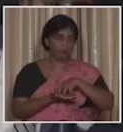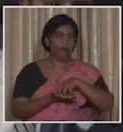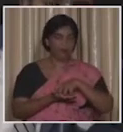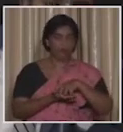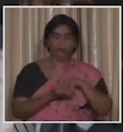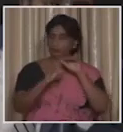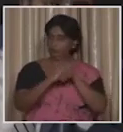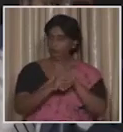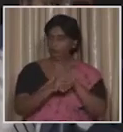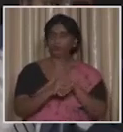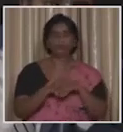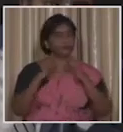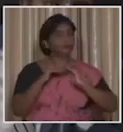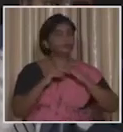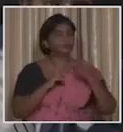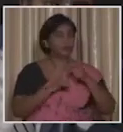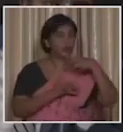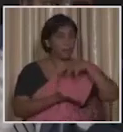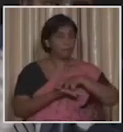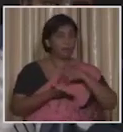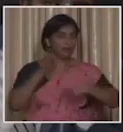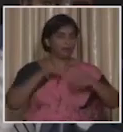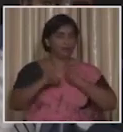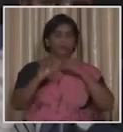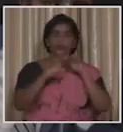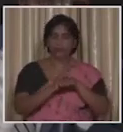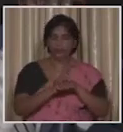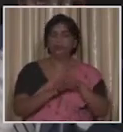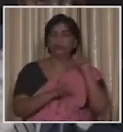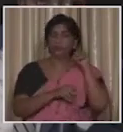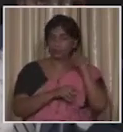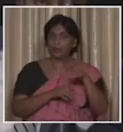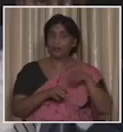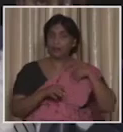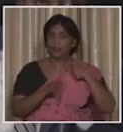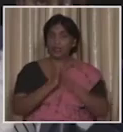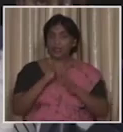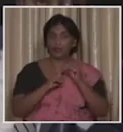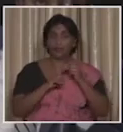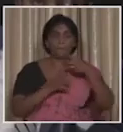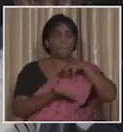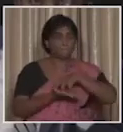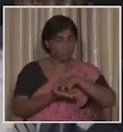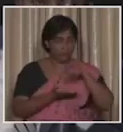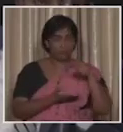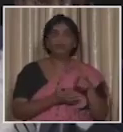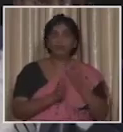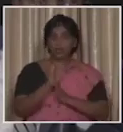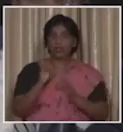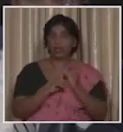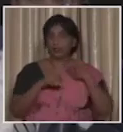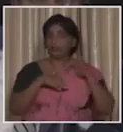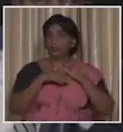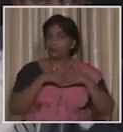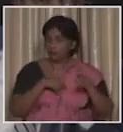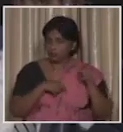කරමින්. ඉන්පසුව පළාත් සභාවට පැමිණිලා ඔබතුමාගේ මහමෙත් ධූරයේ කාලේ පළාත් සභාවේ අමිත ධූරයක්